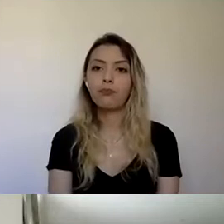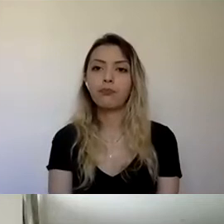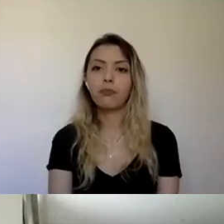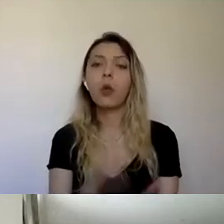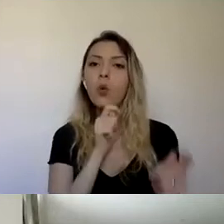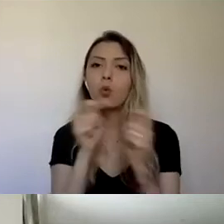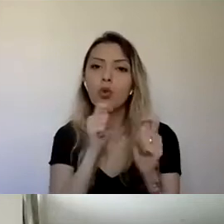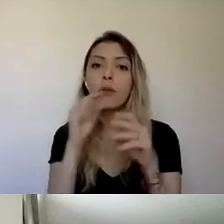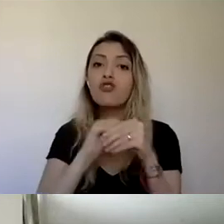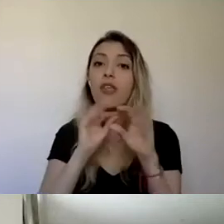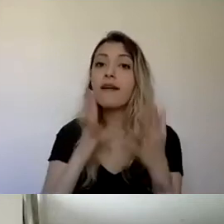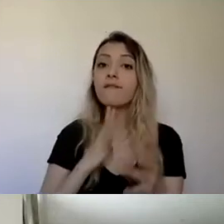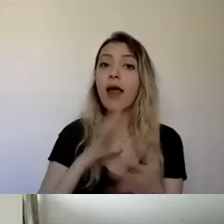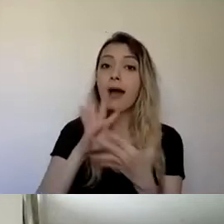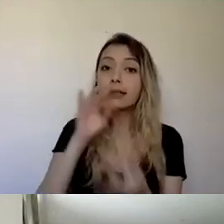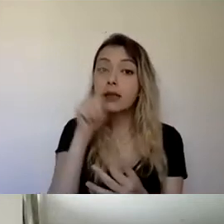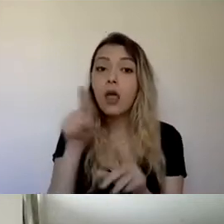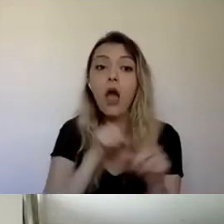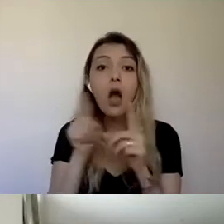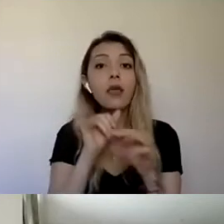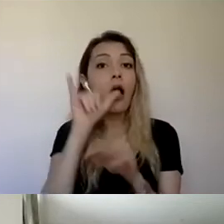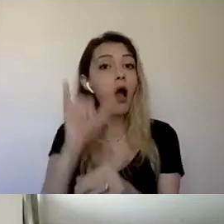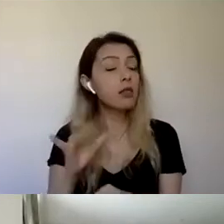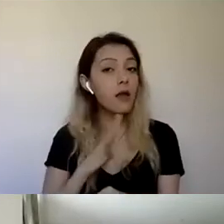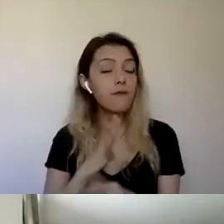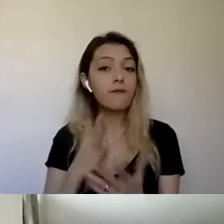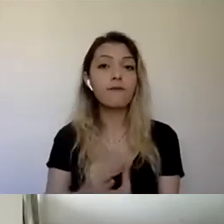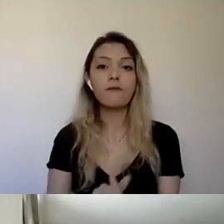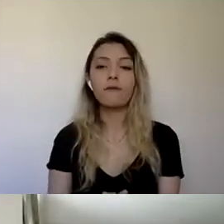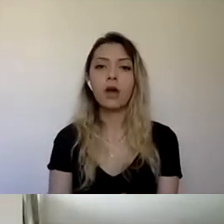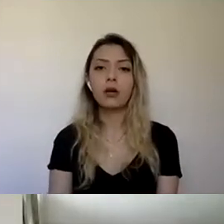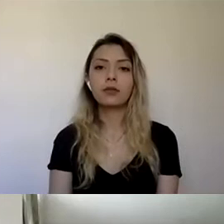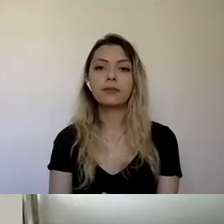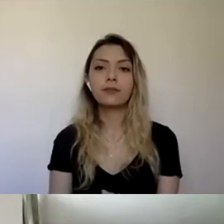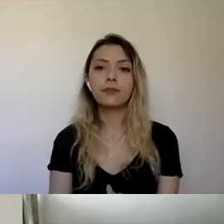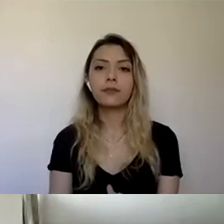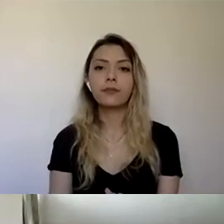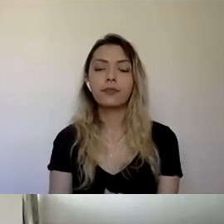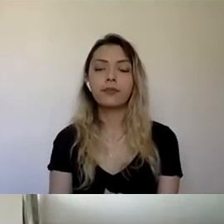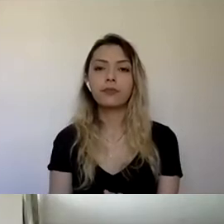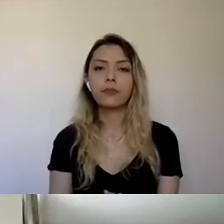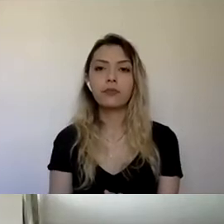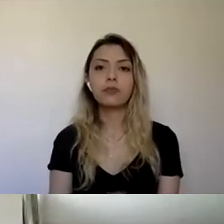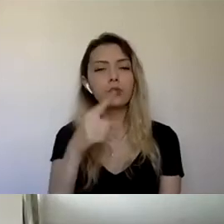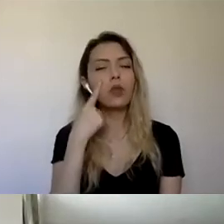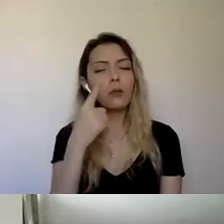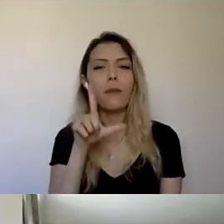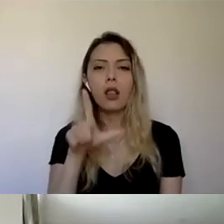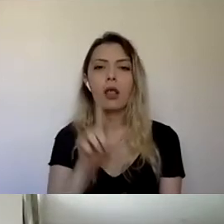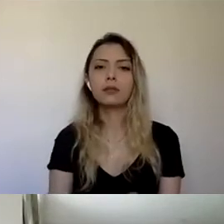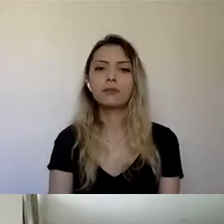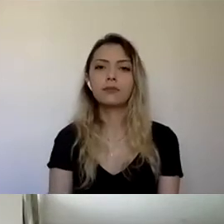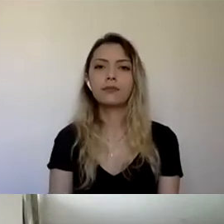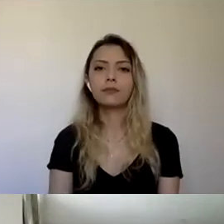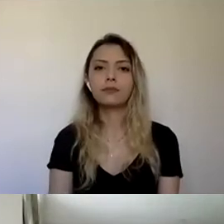sözleşme? İnsanların hangi hakları var insanlık onuruna yaraşır bir şekilde yaşamak için diye bakarsınız. O hakkın